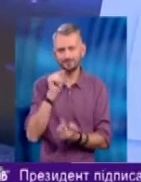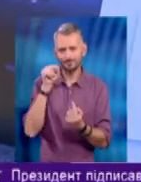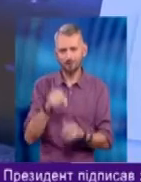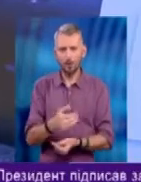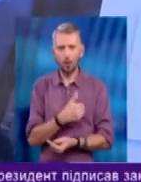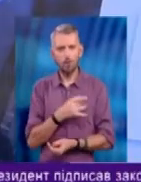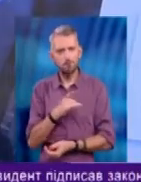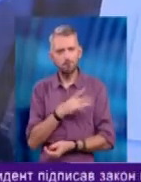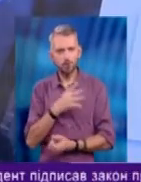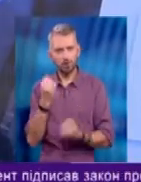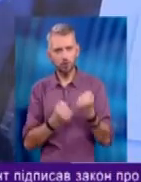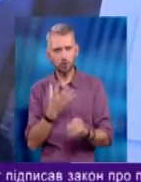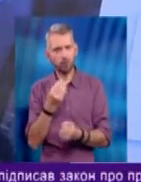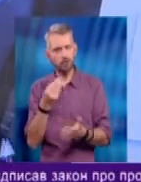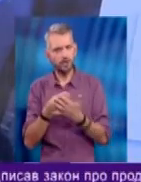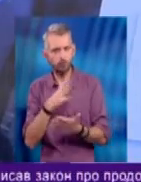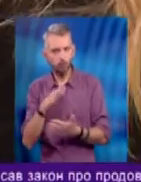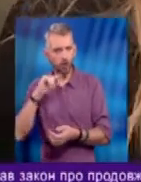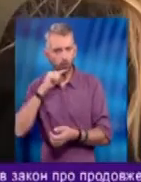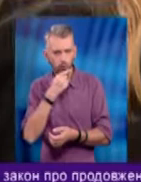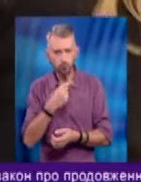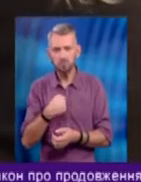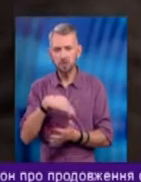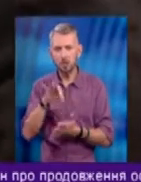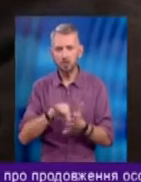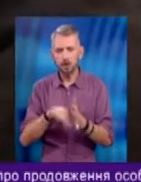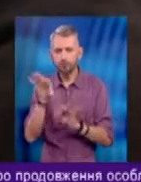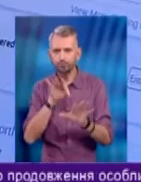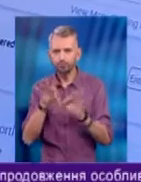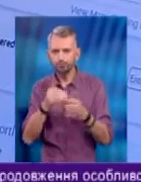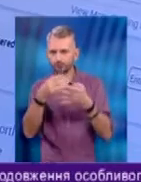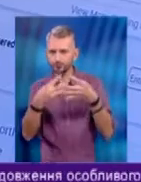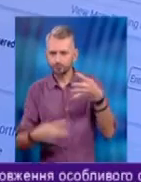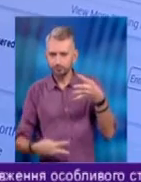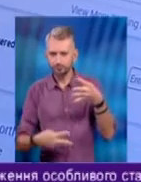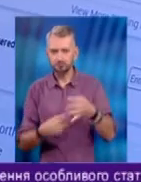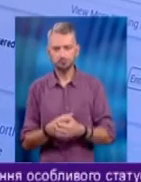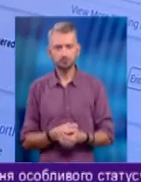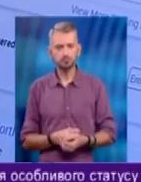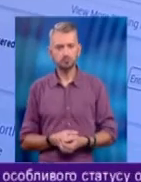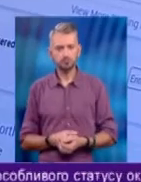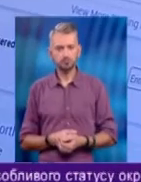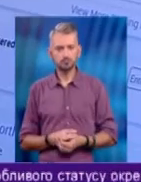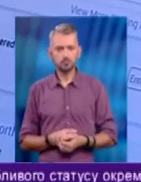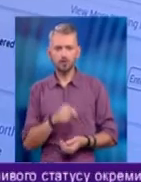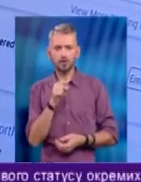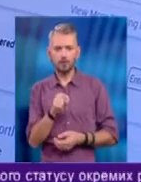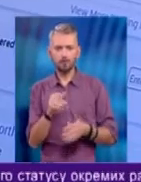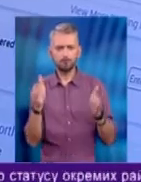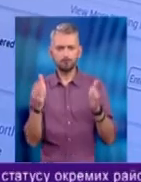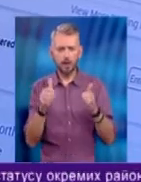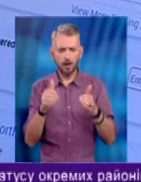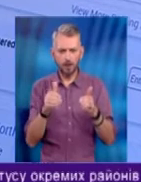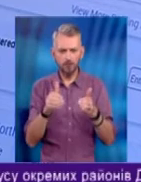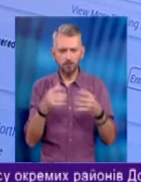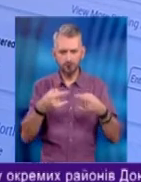білу машину, а ще недорогу і економну. Мені одразу підшуковують варіант. Екранчик є, де? Там не маленький екранчик, там